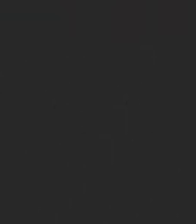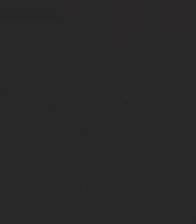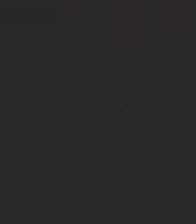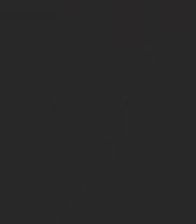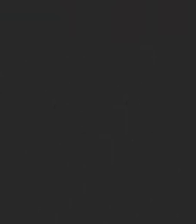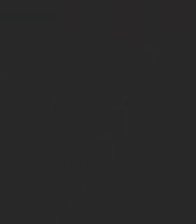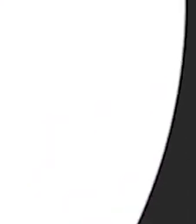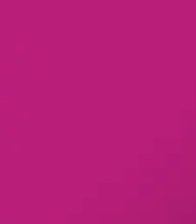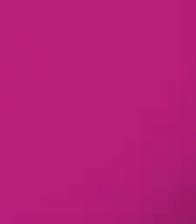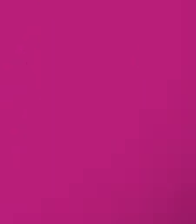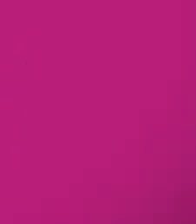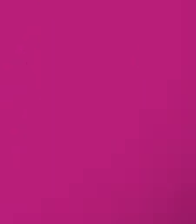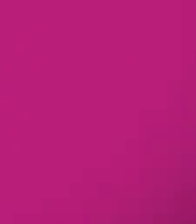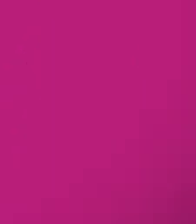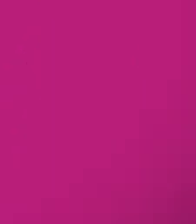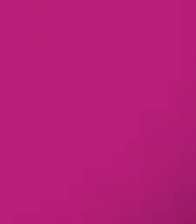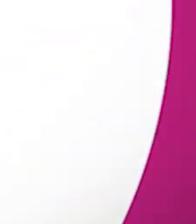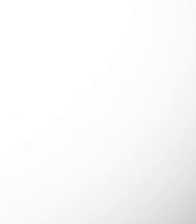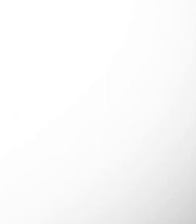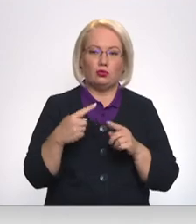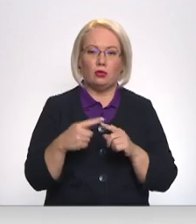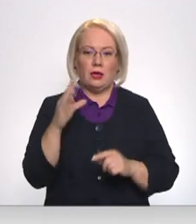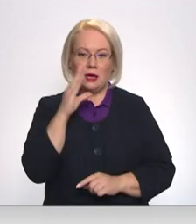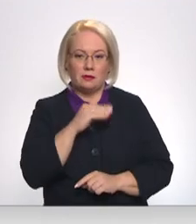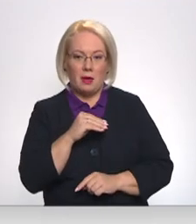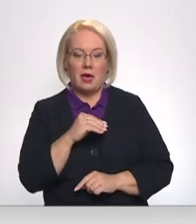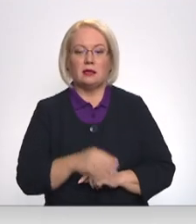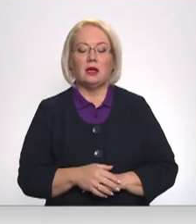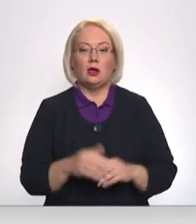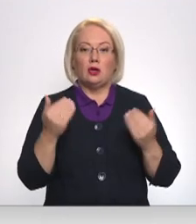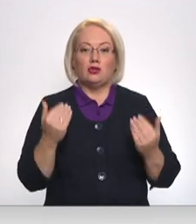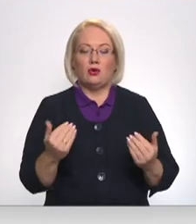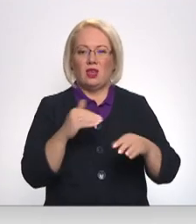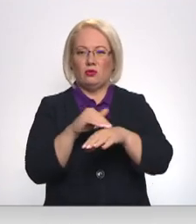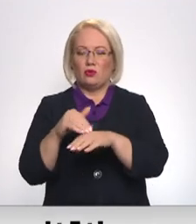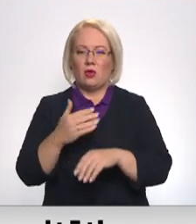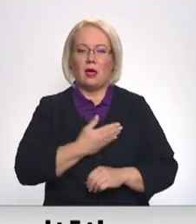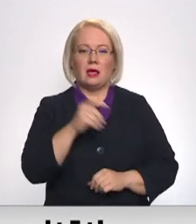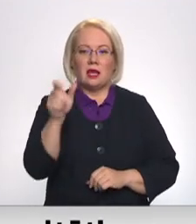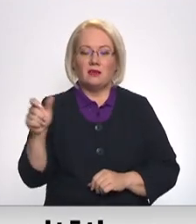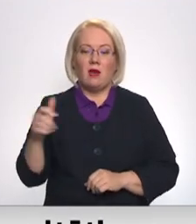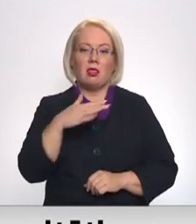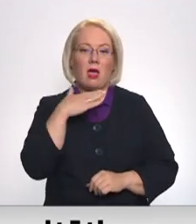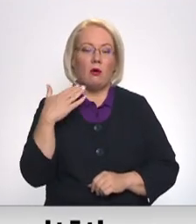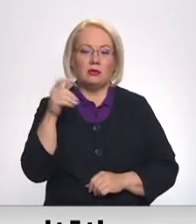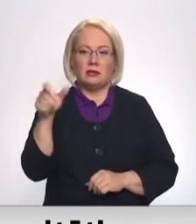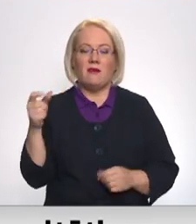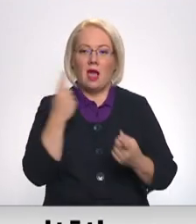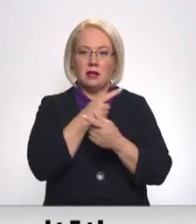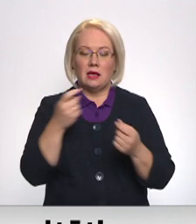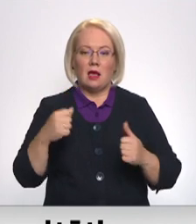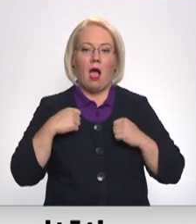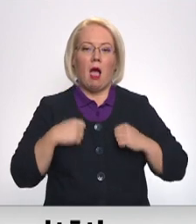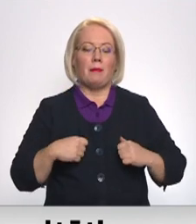Re, viss ēters ir te! Šodien uzrunājot iedzīvotājs, vairākums atzina, ka ir apmierināta